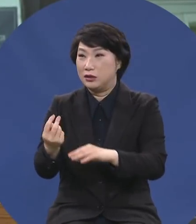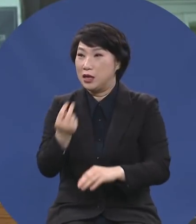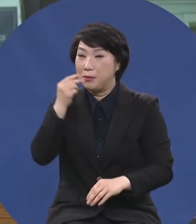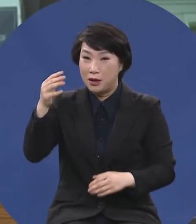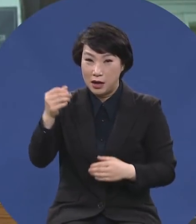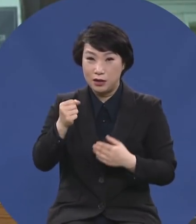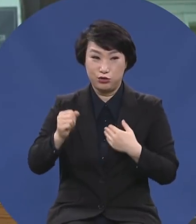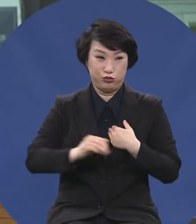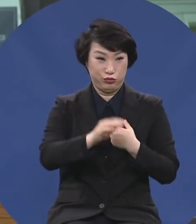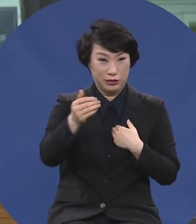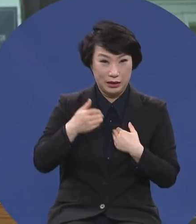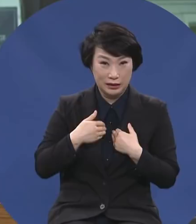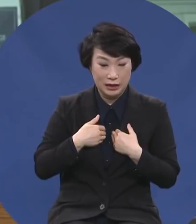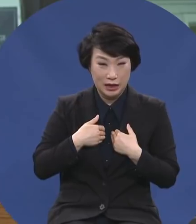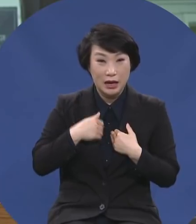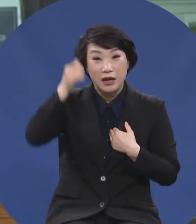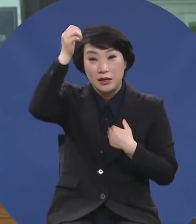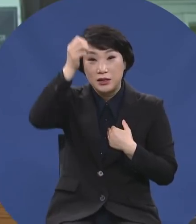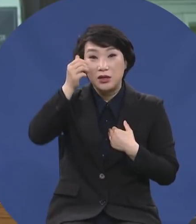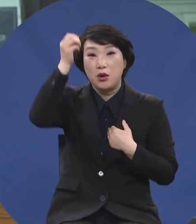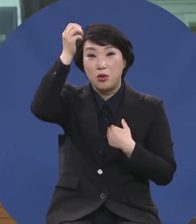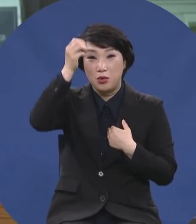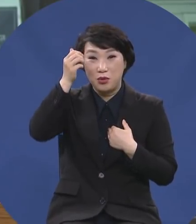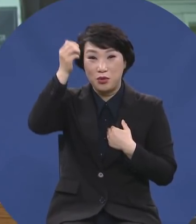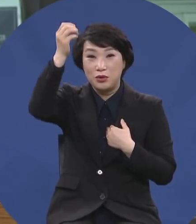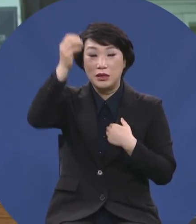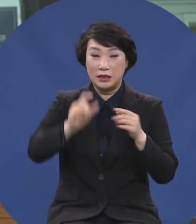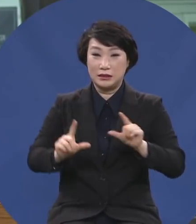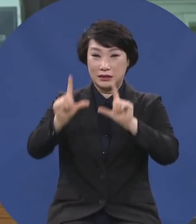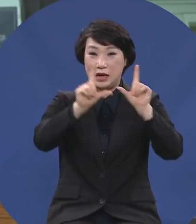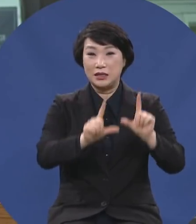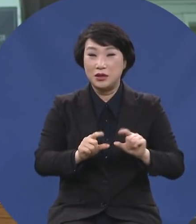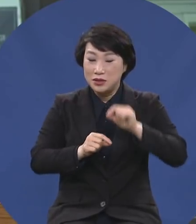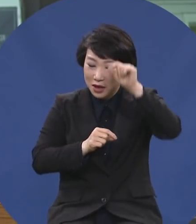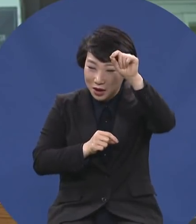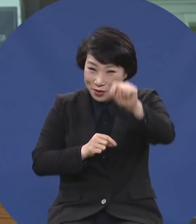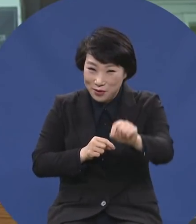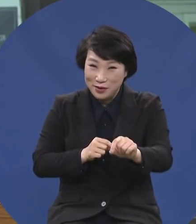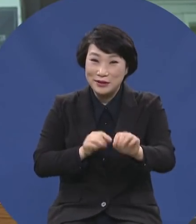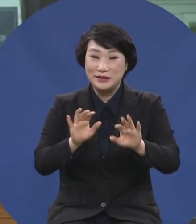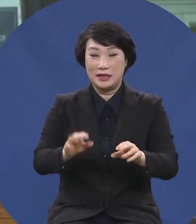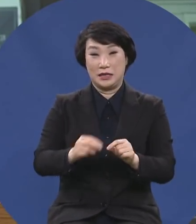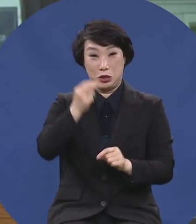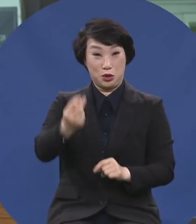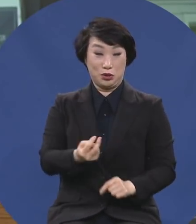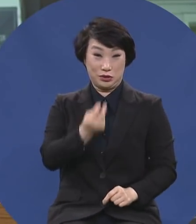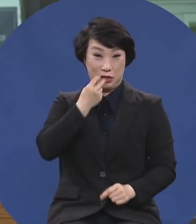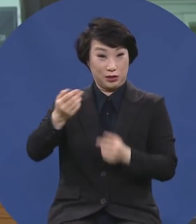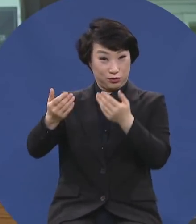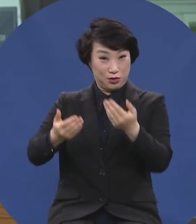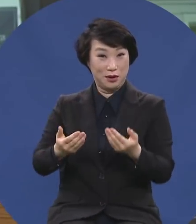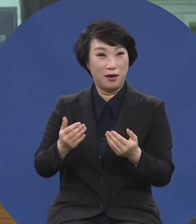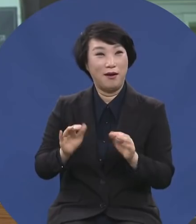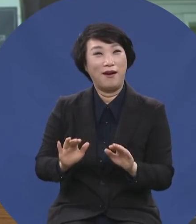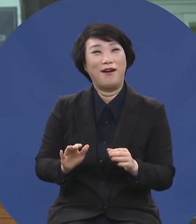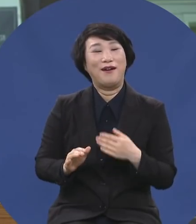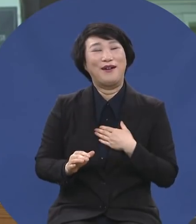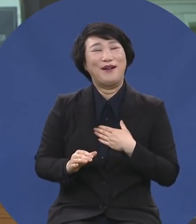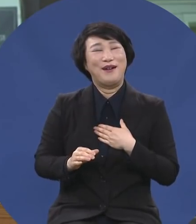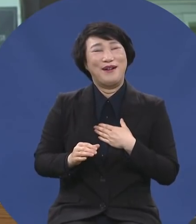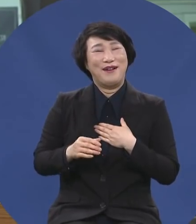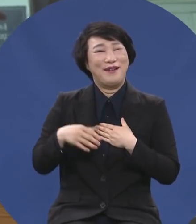생명으로 우리 인간의 영혼에게 영원히 사는 영생이라고는 이 위대한